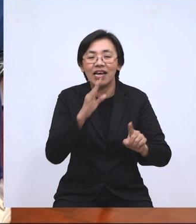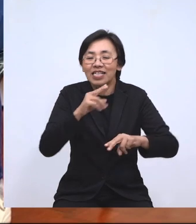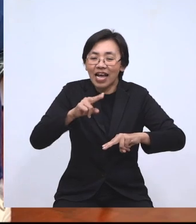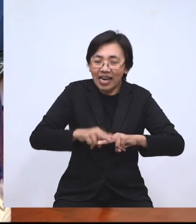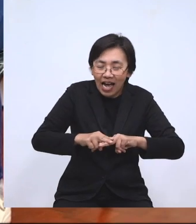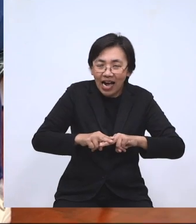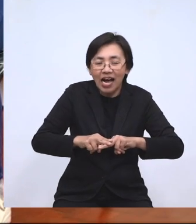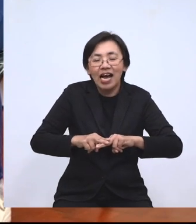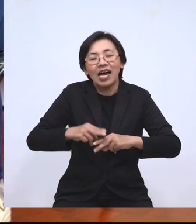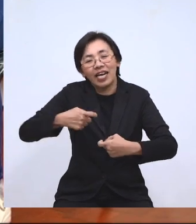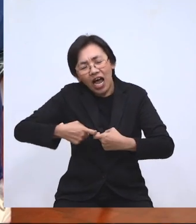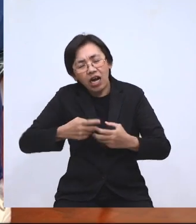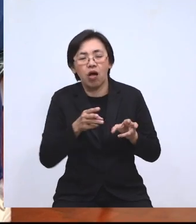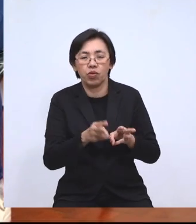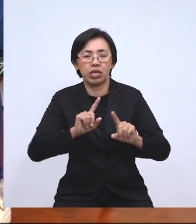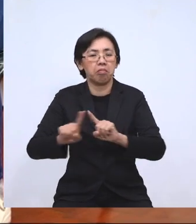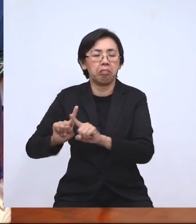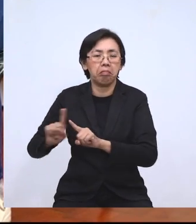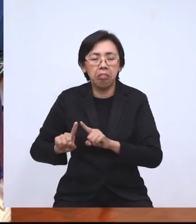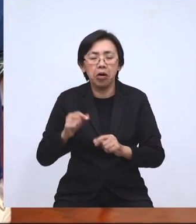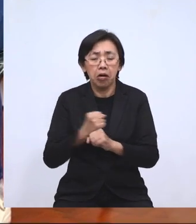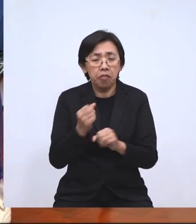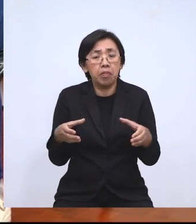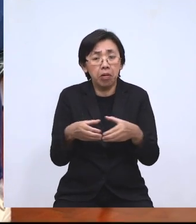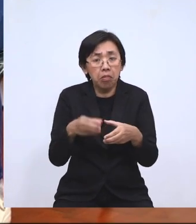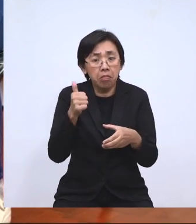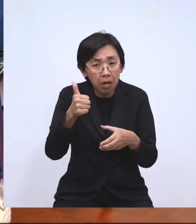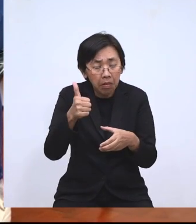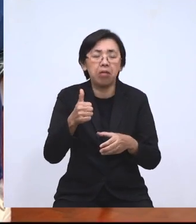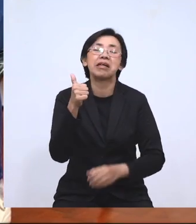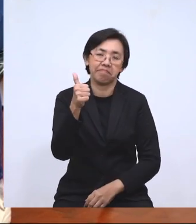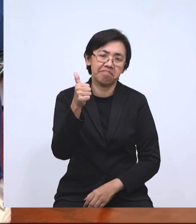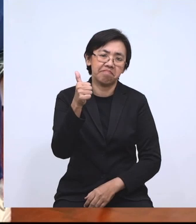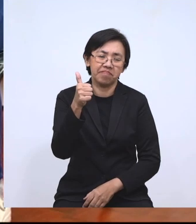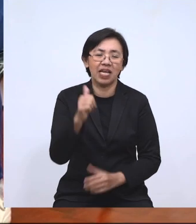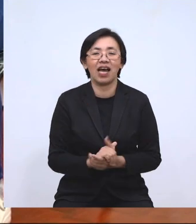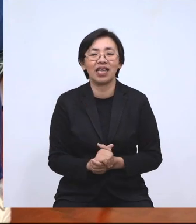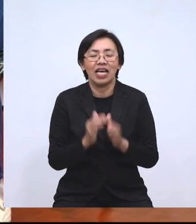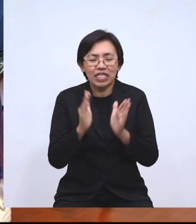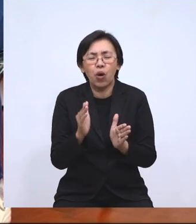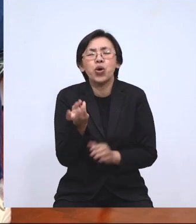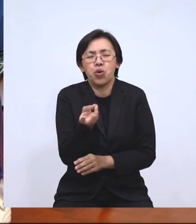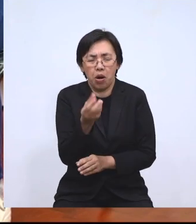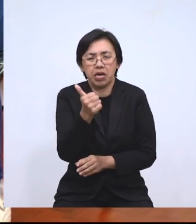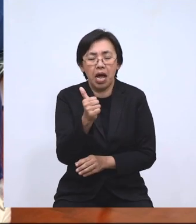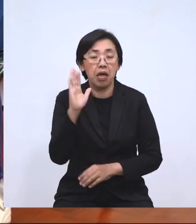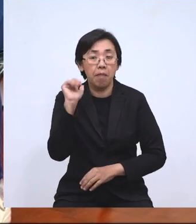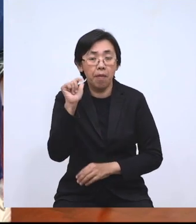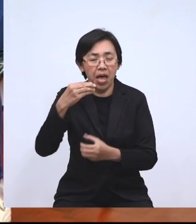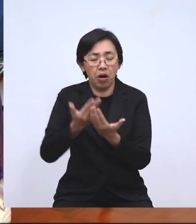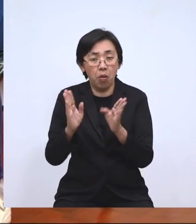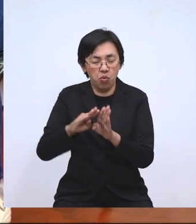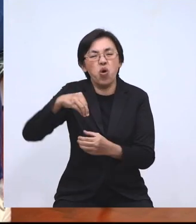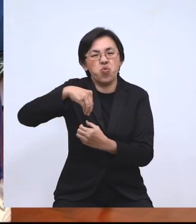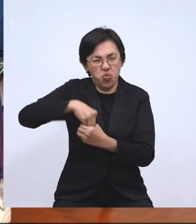านั่งอาจจะต่างกันเพราะแต่ละคนมีข้อจำกัดที่แตกต่างกันถามว่าฝึกเป็นกลุ่มได้ไหมฝึกได้แต่ว่าเป็นจำนวนคนที่น้อยแล้วต้องมีผู้ปกคร